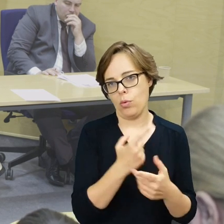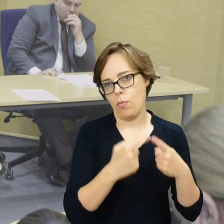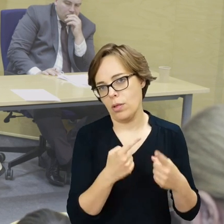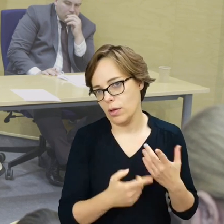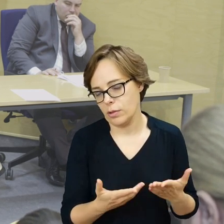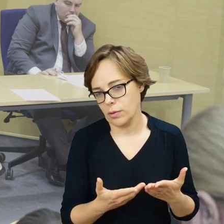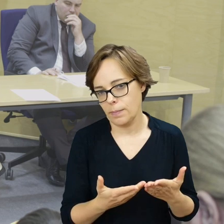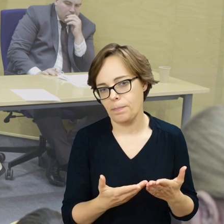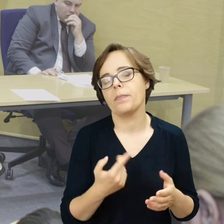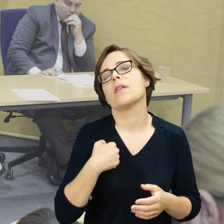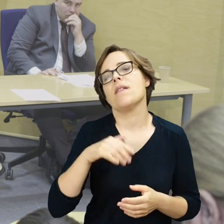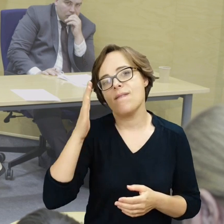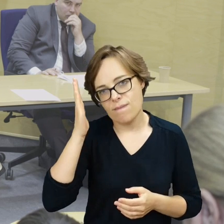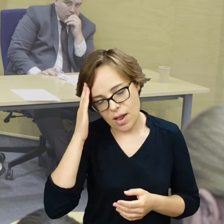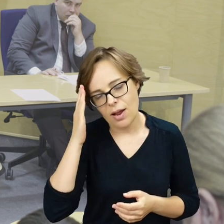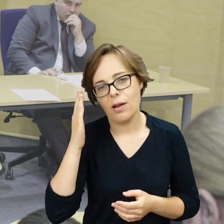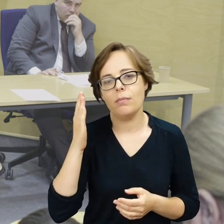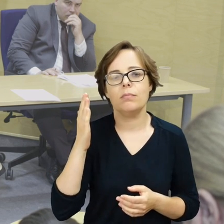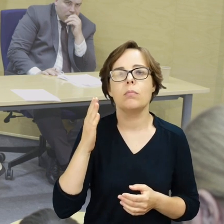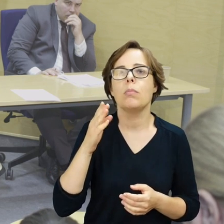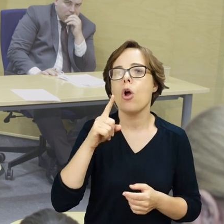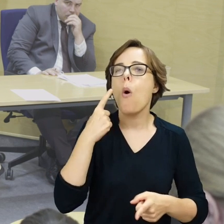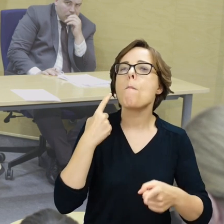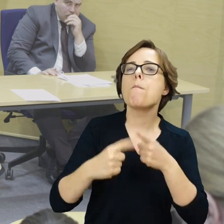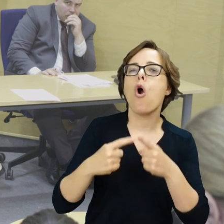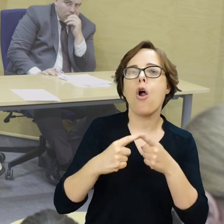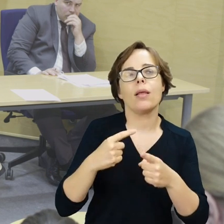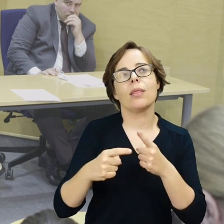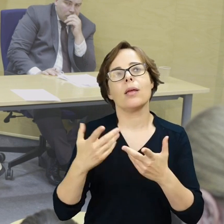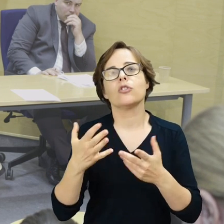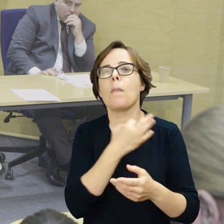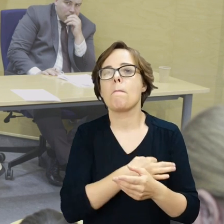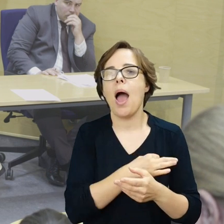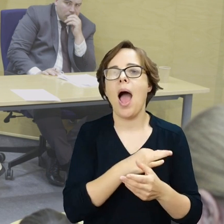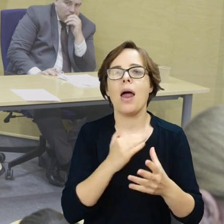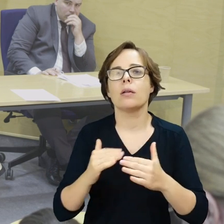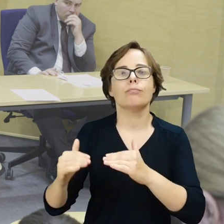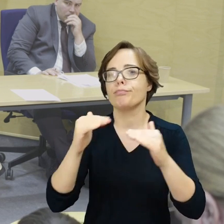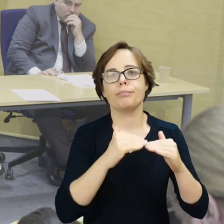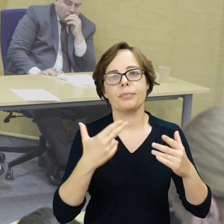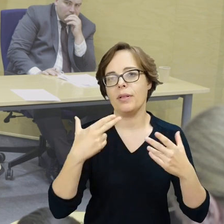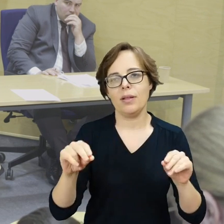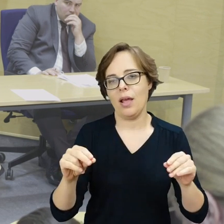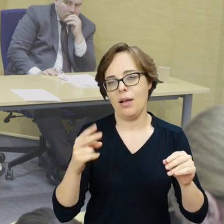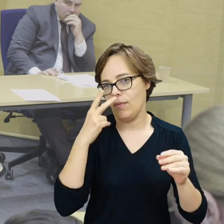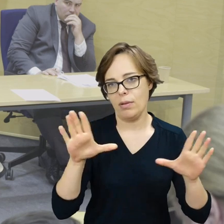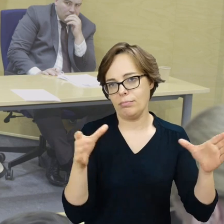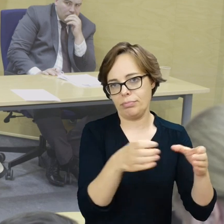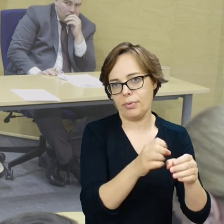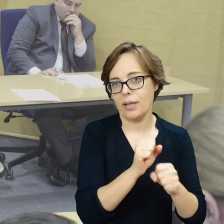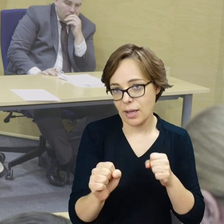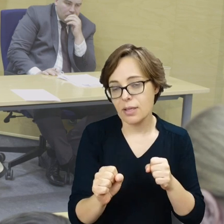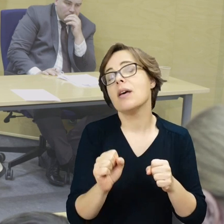mimo deprecjacji pluralizmu politycznego w polskim parlamencie, stawiać to jako pewną społeczną kartę